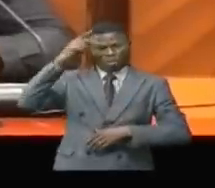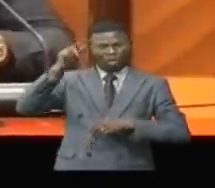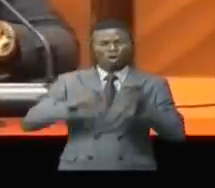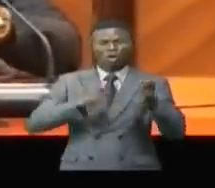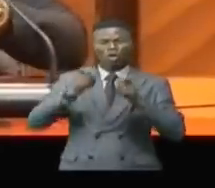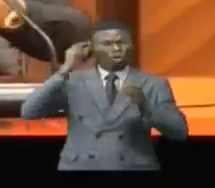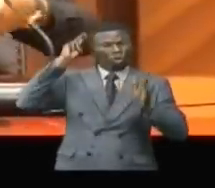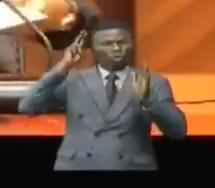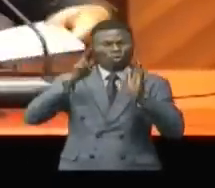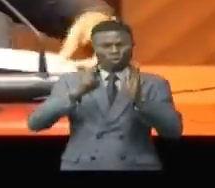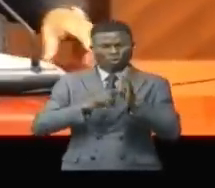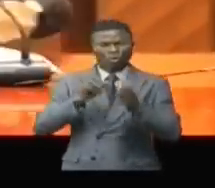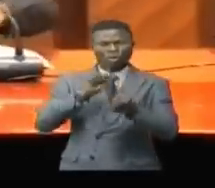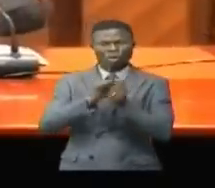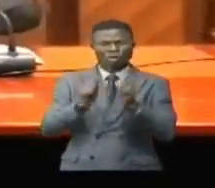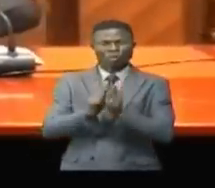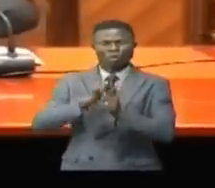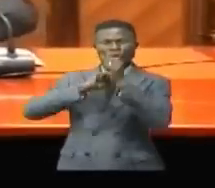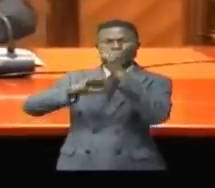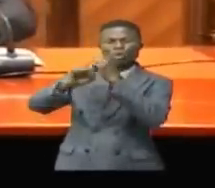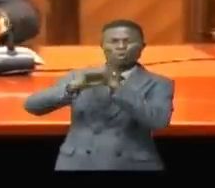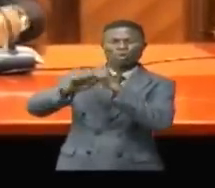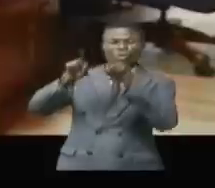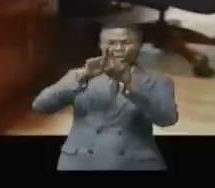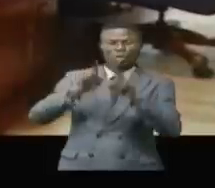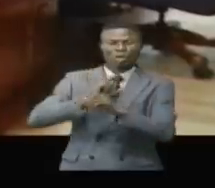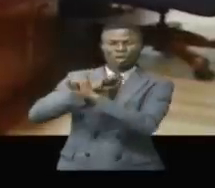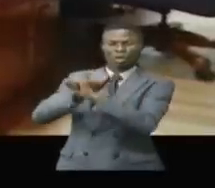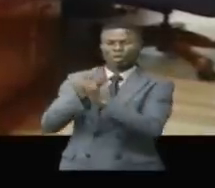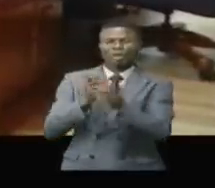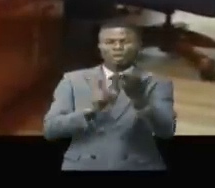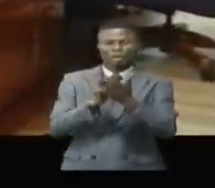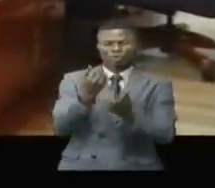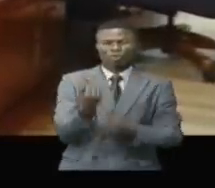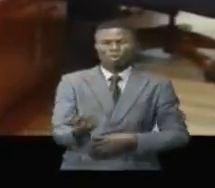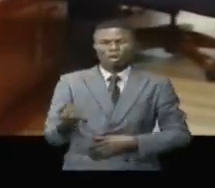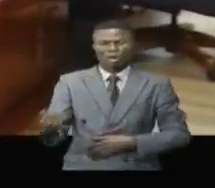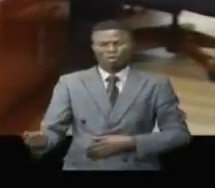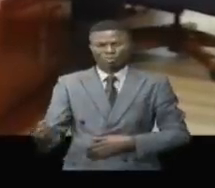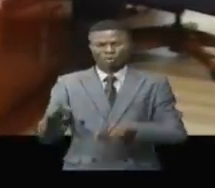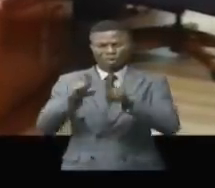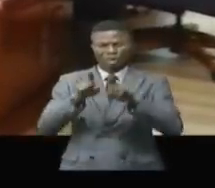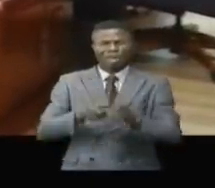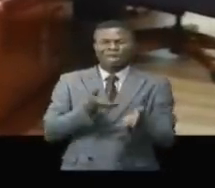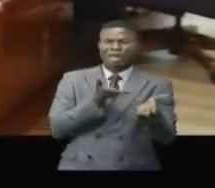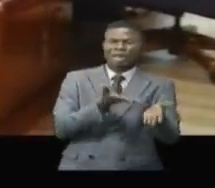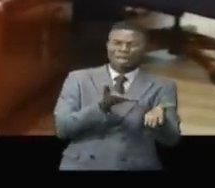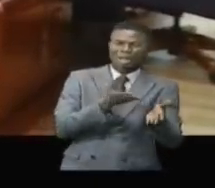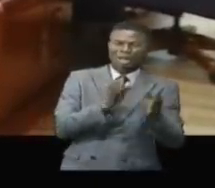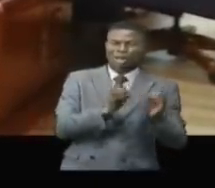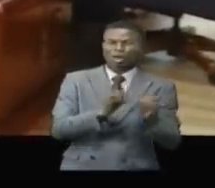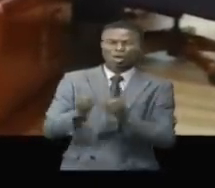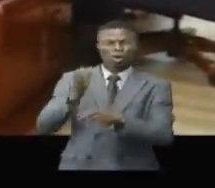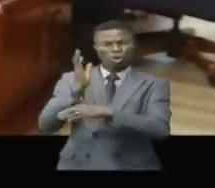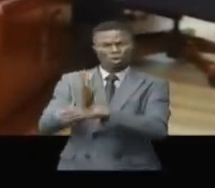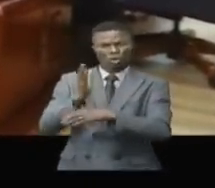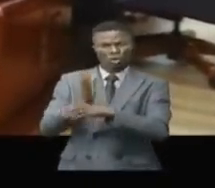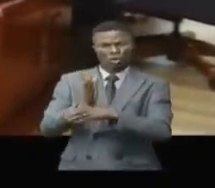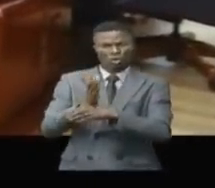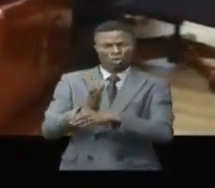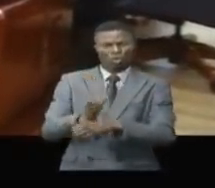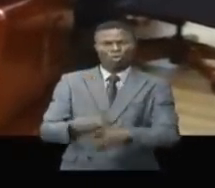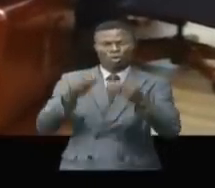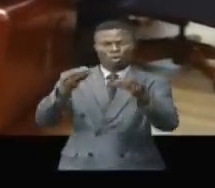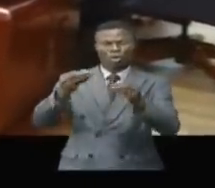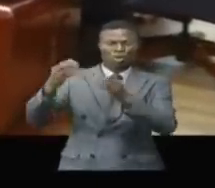gouvernement en matière de promotion et de protection des droits de l'enfant et de servir d'organe de conseil placé sous